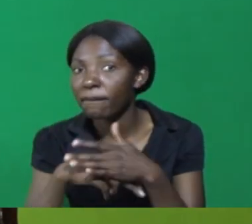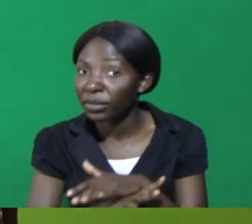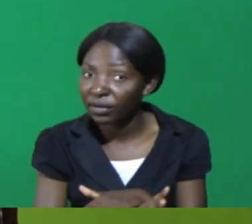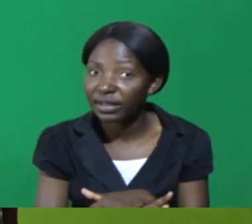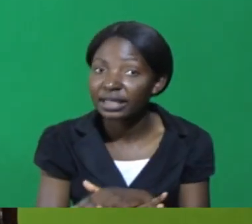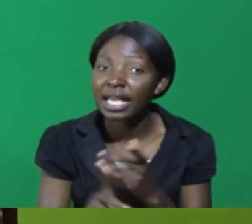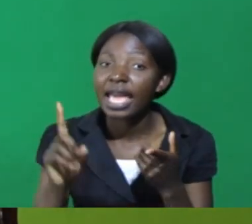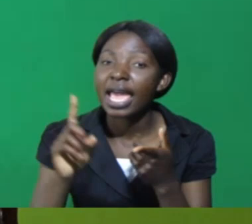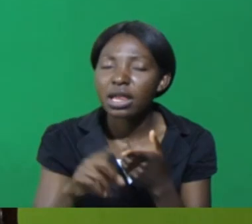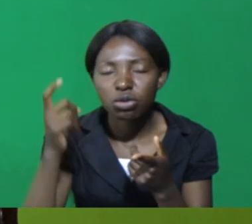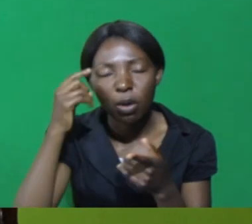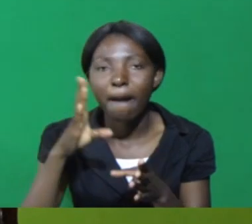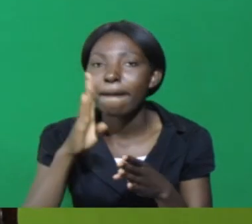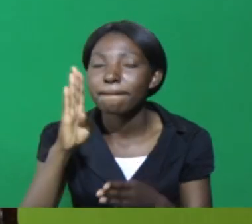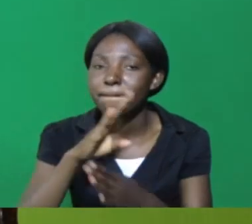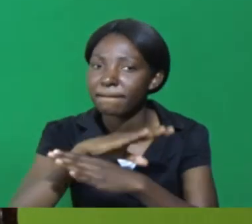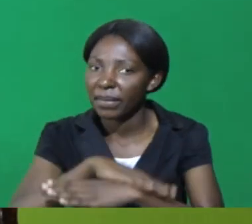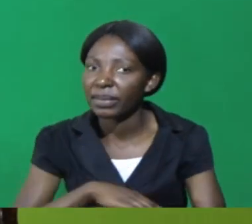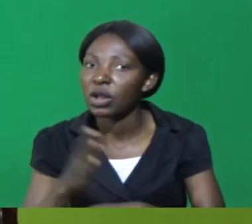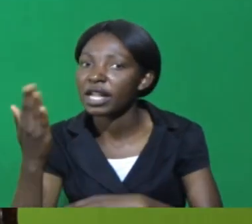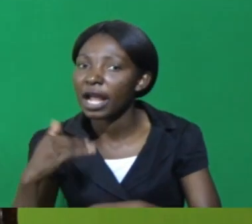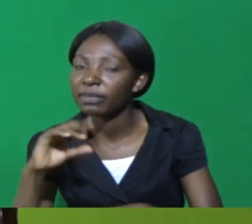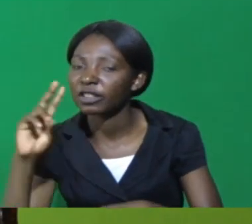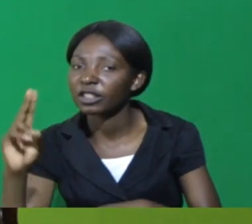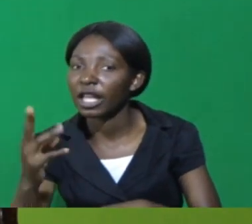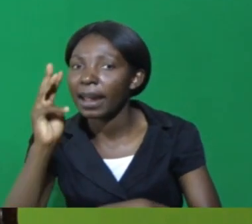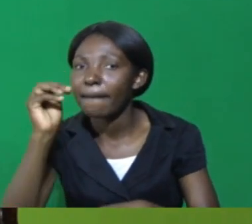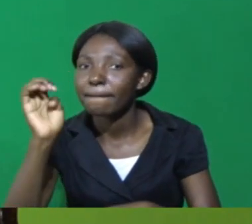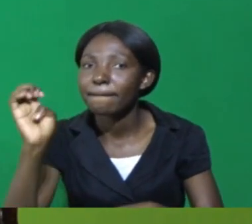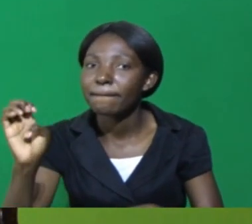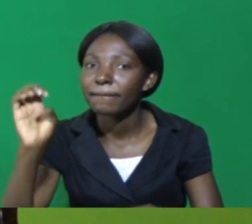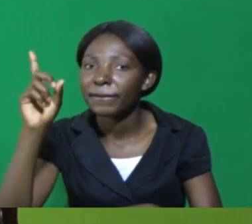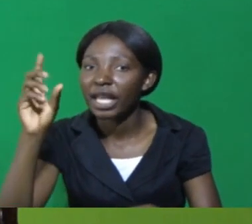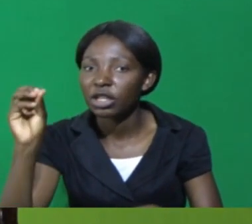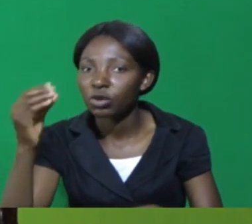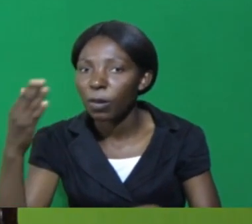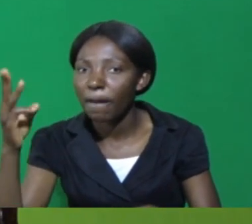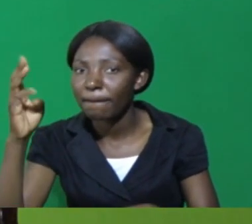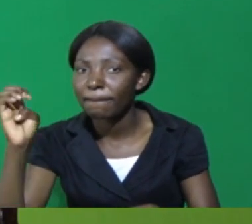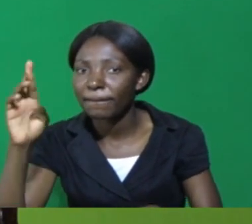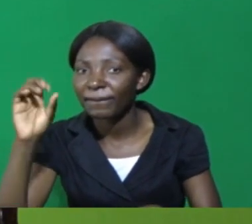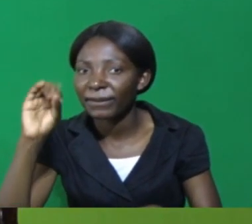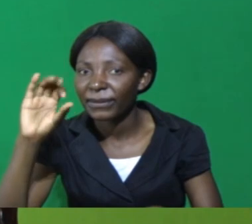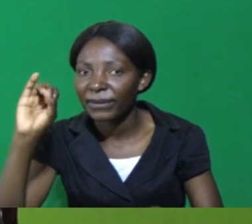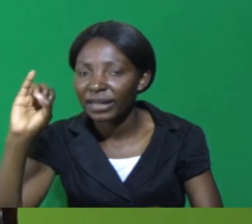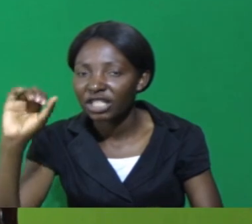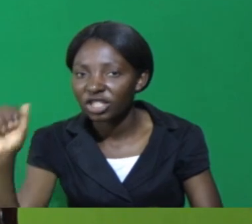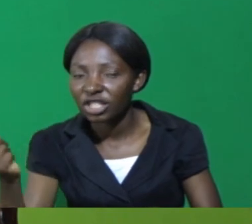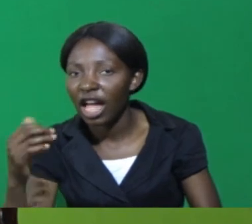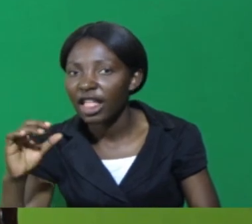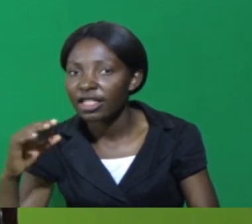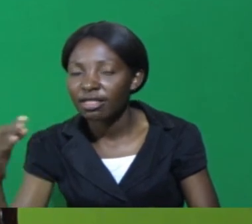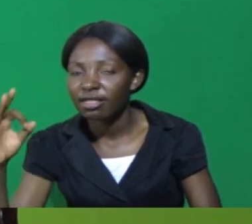kuti zvakanzi Bhabhironi ichauya yoteerwa neMedo-Persia, kouya Greece, kouya Rome, Rome